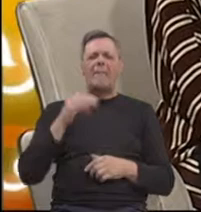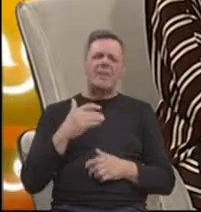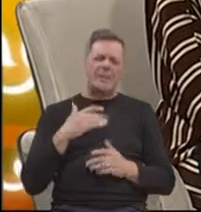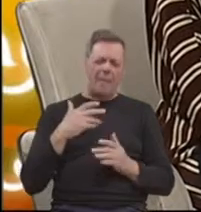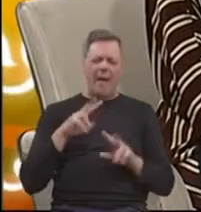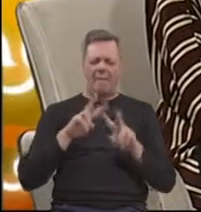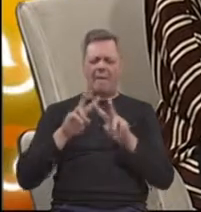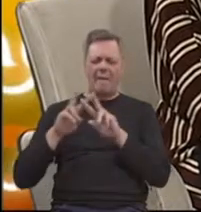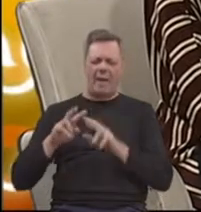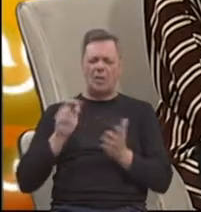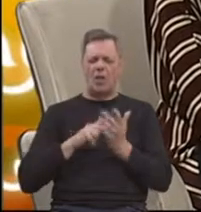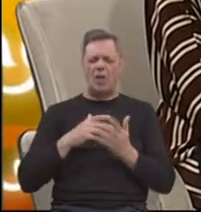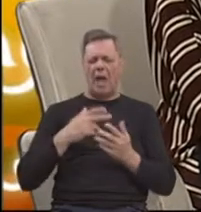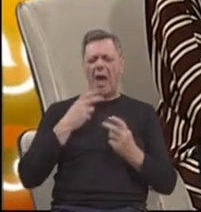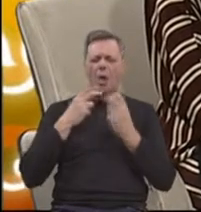na